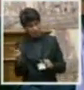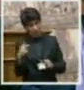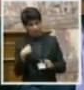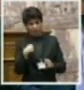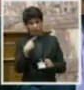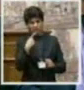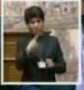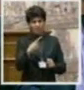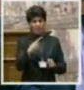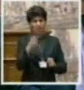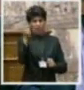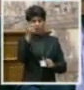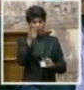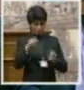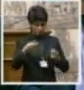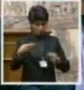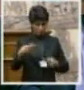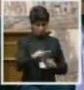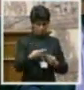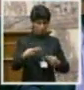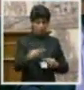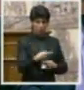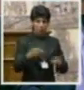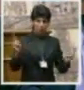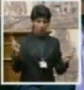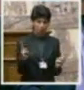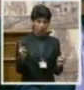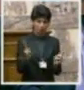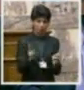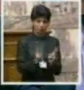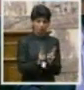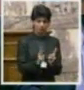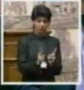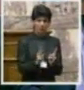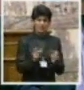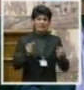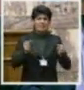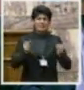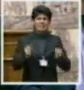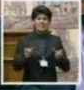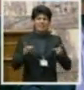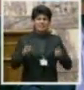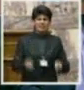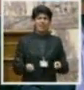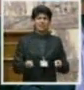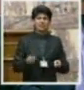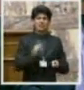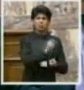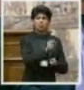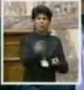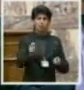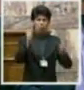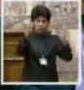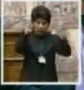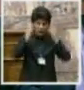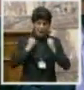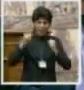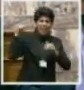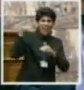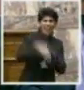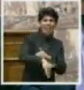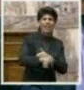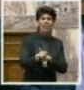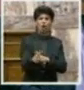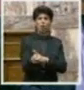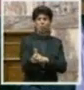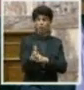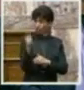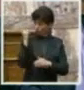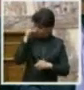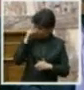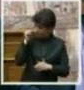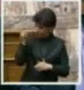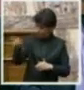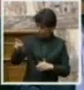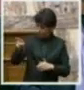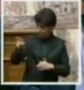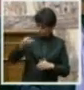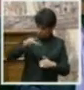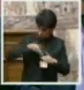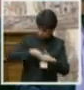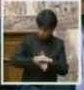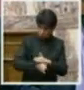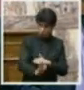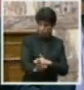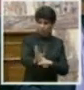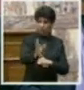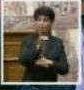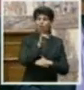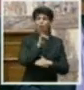τους μισθούς που κόψατε. Μιλάτε για στάσεις πληρωμών και χρεοκοπία. Έχετε καταλάβει ότι αυτό το οποίο ζούμε ως